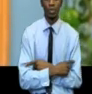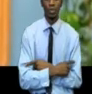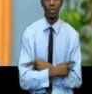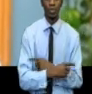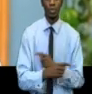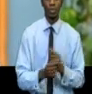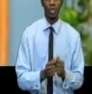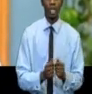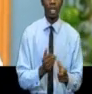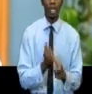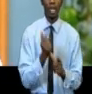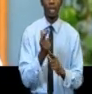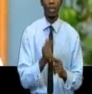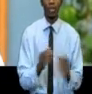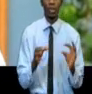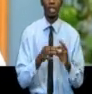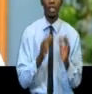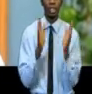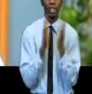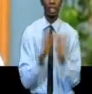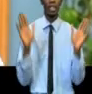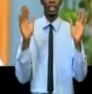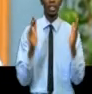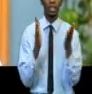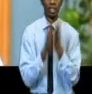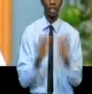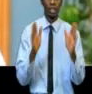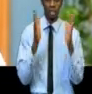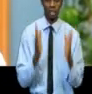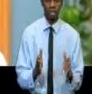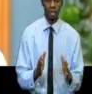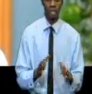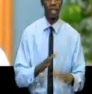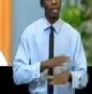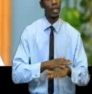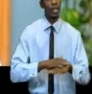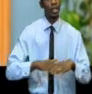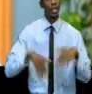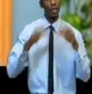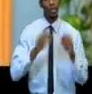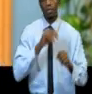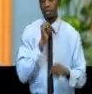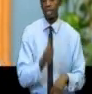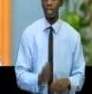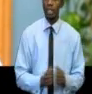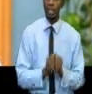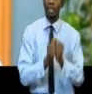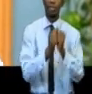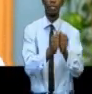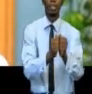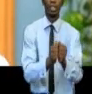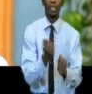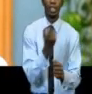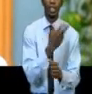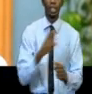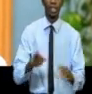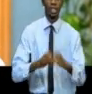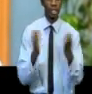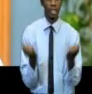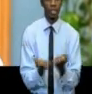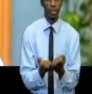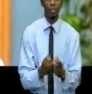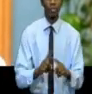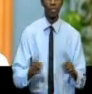pas accompagner leur équipe. Je crois c'est le problème de l'administration. J'espère